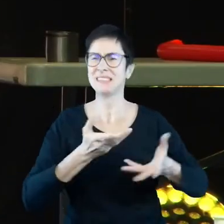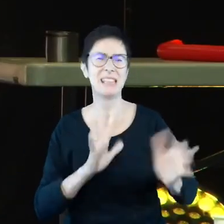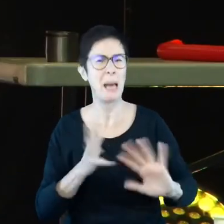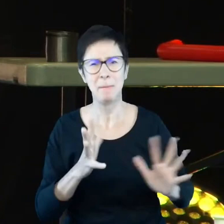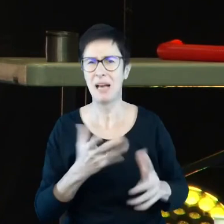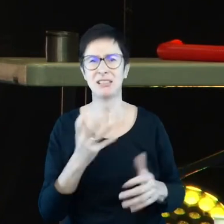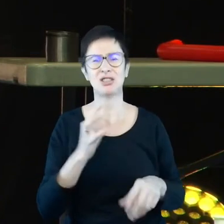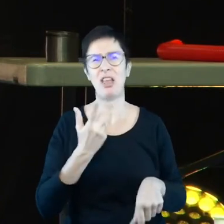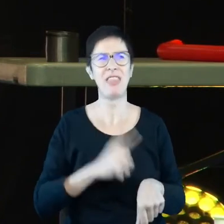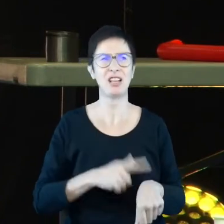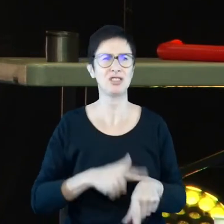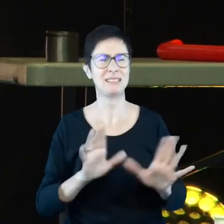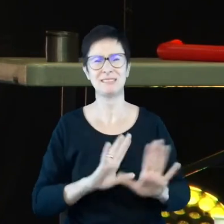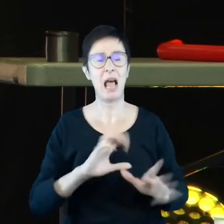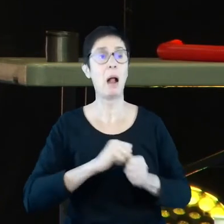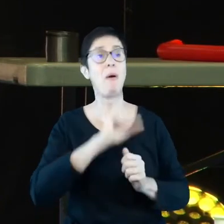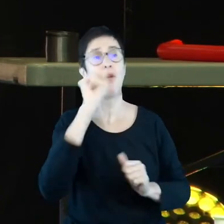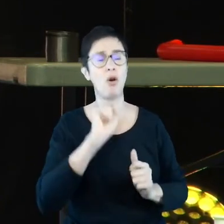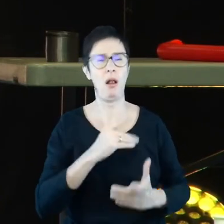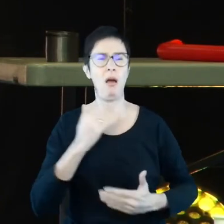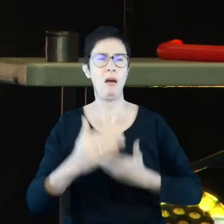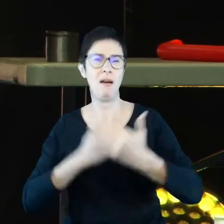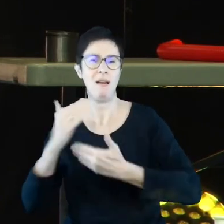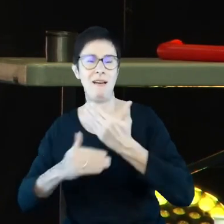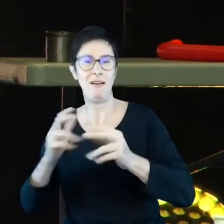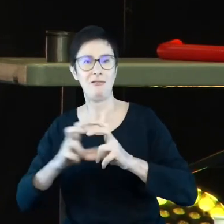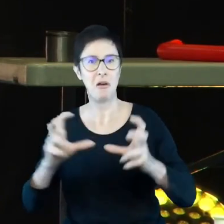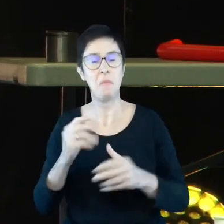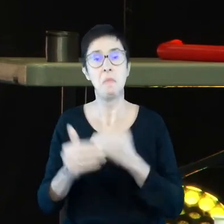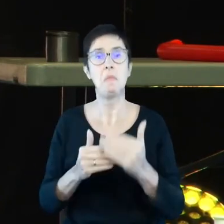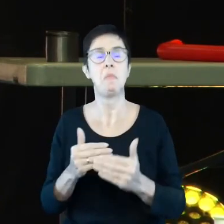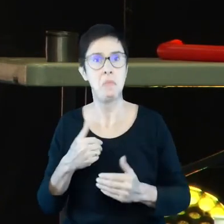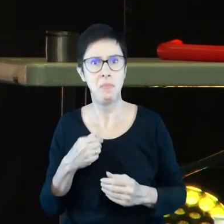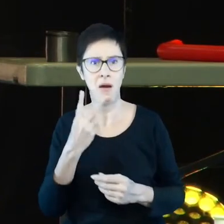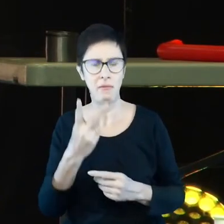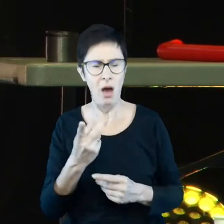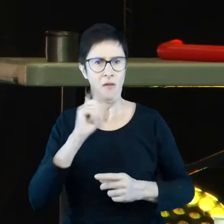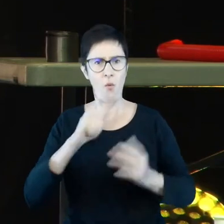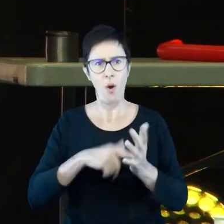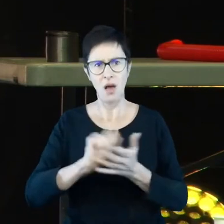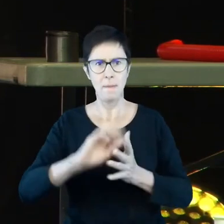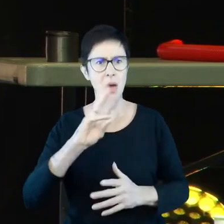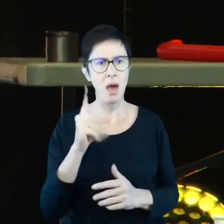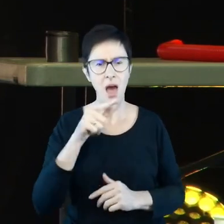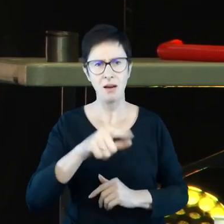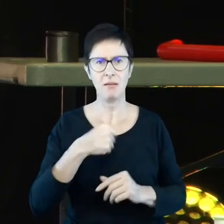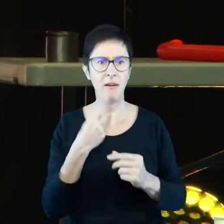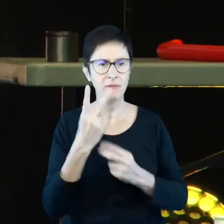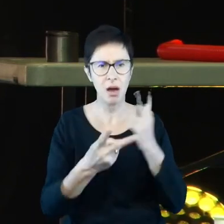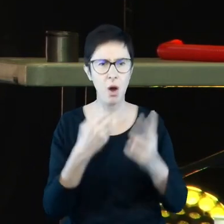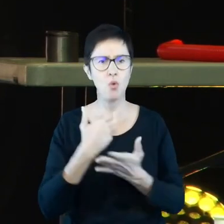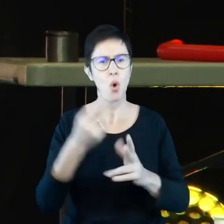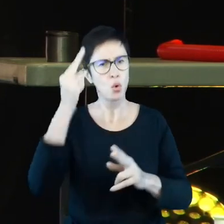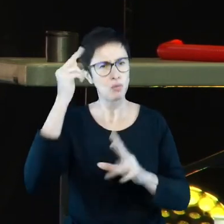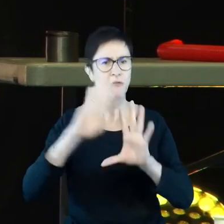moment, albo że w ogóle nie, ale po jakimś czasie wracamy i odkrywamy jej piękno. Odkrywamy te wszystkie tematy, o których pan